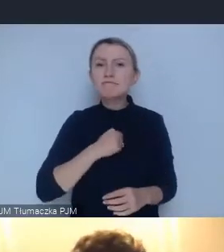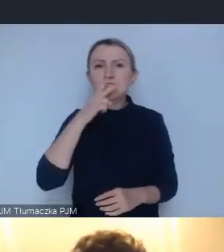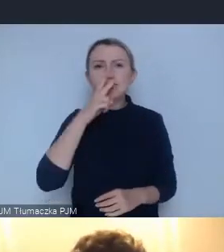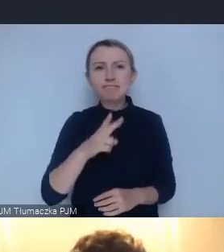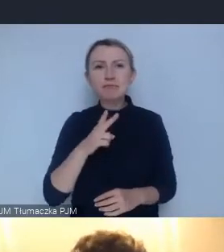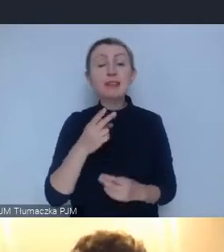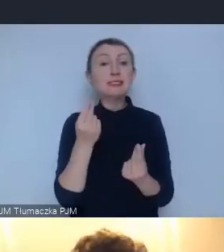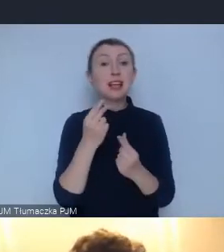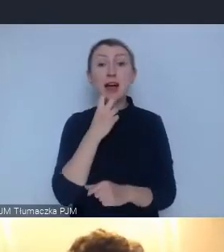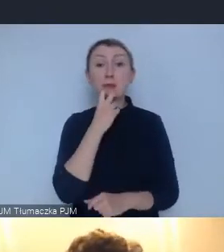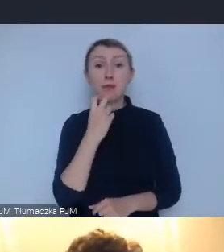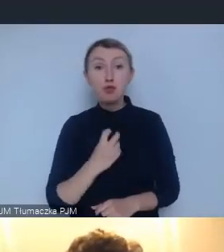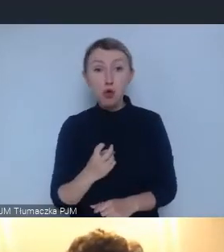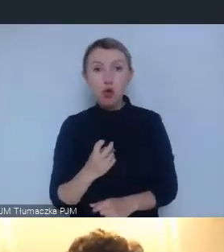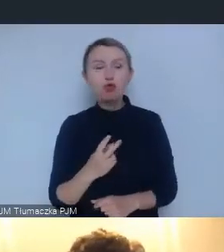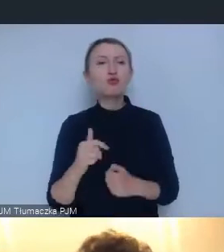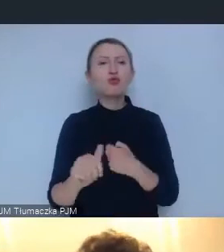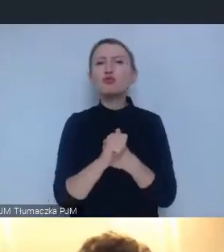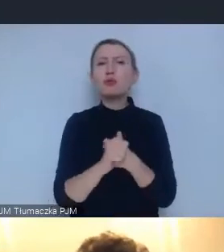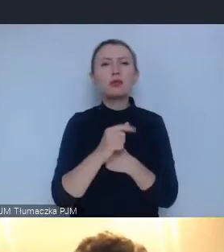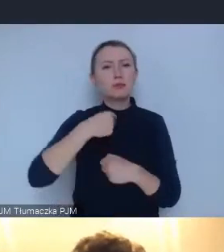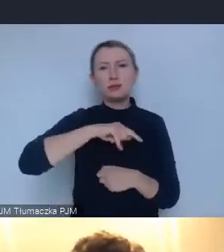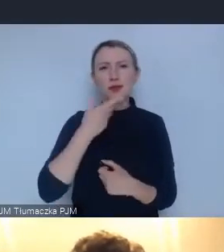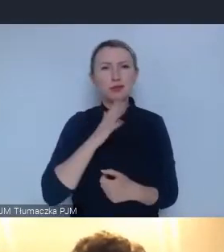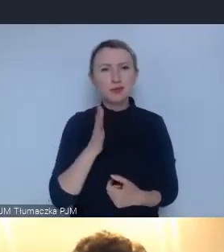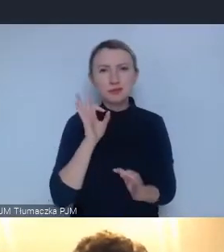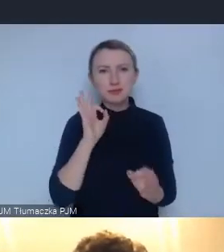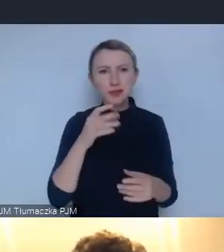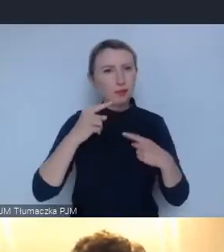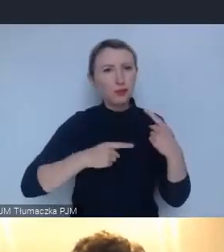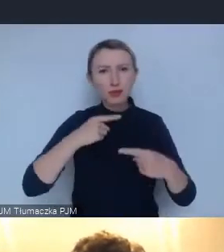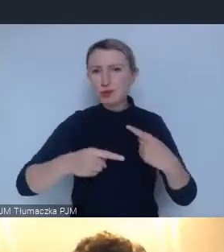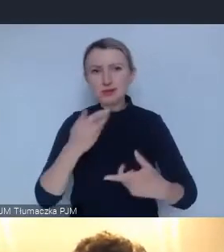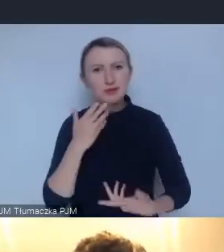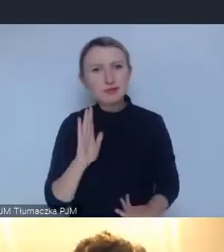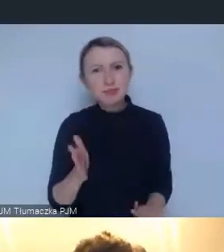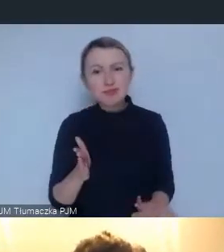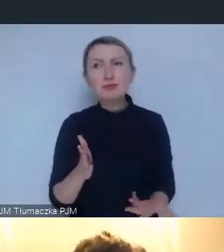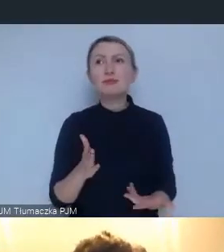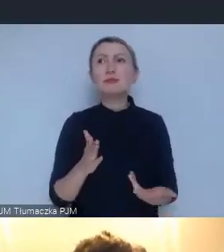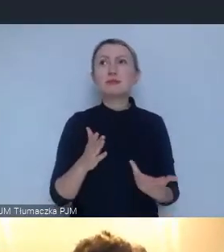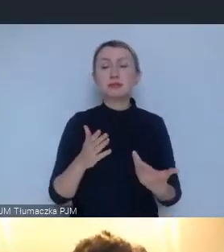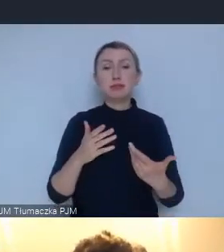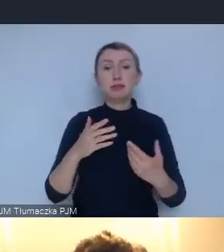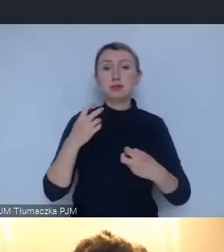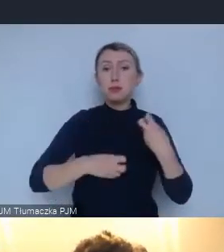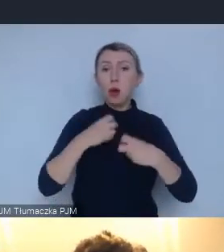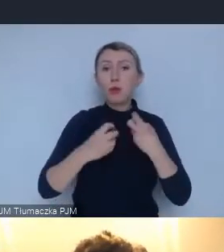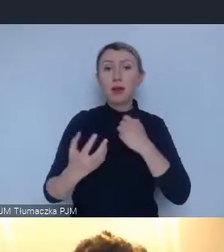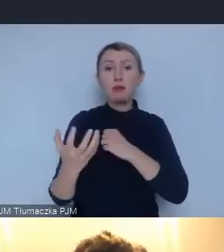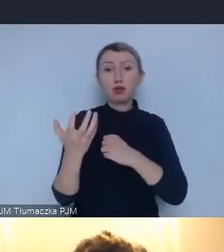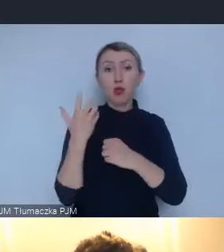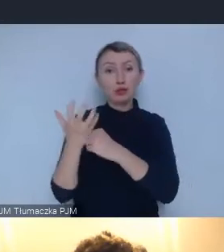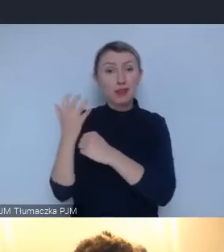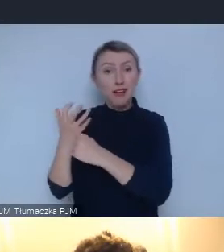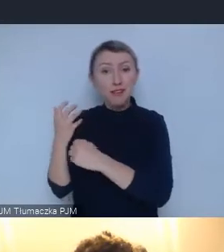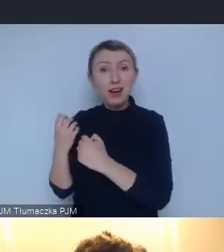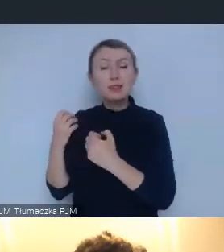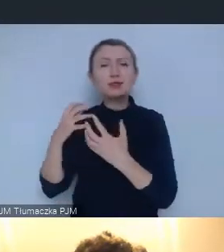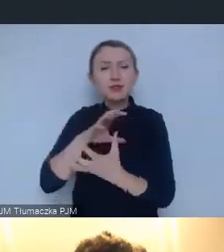prądu spowoduje, że nie będziemy atrakcyjni w produkcji. Przy zakłóconych dostawach w świecie Polska